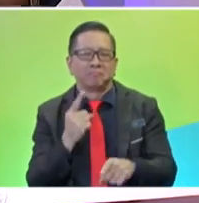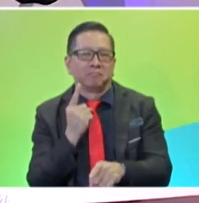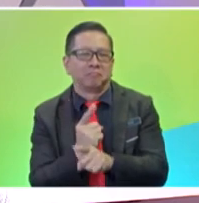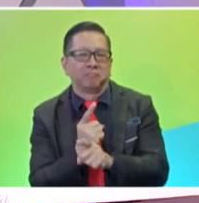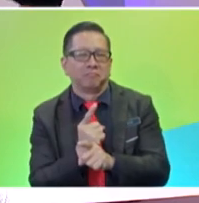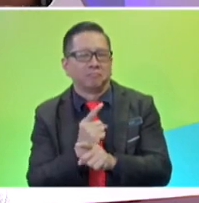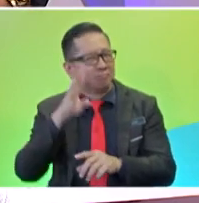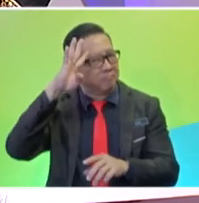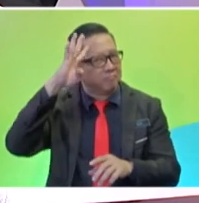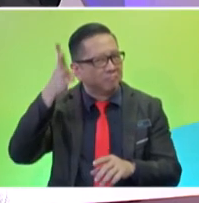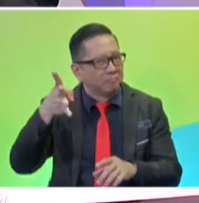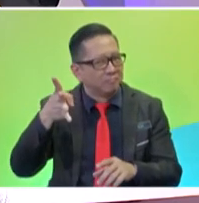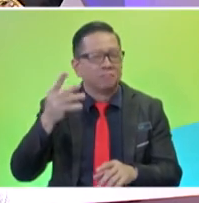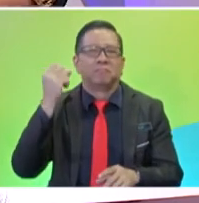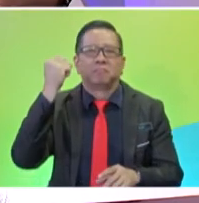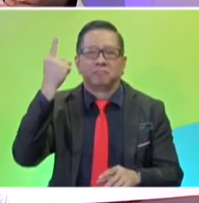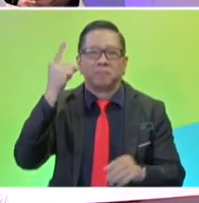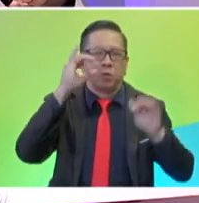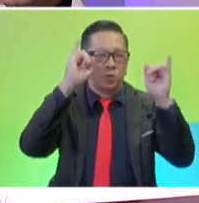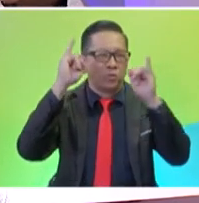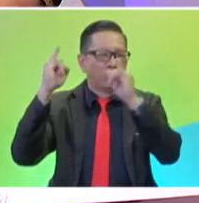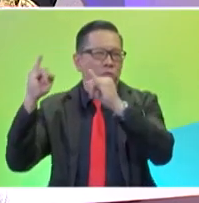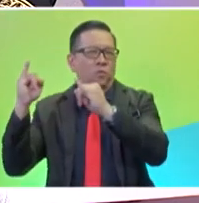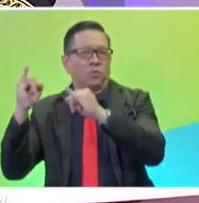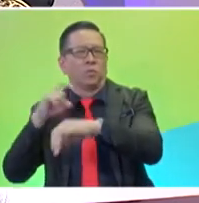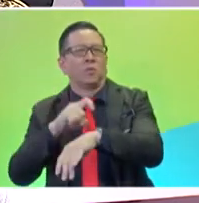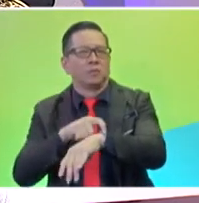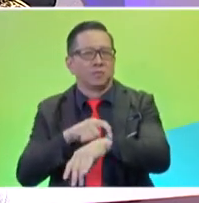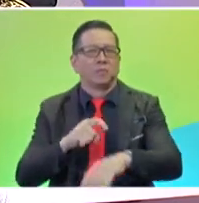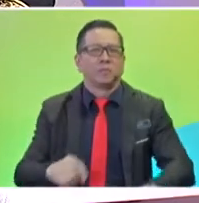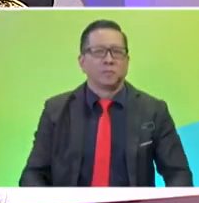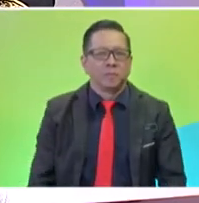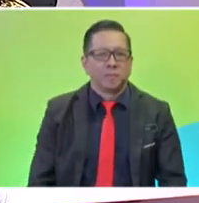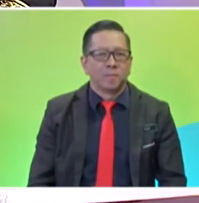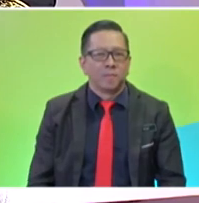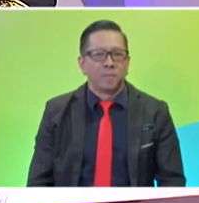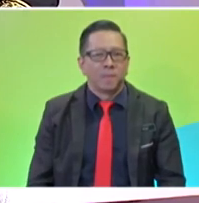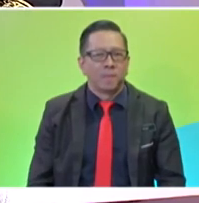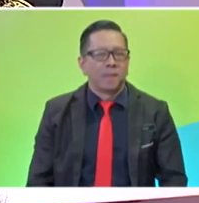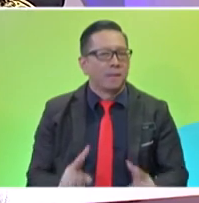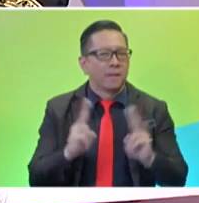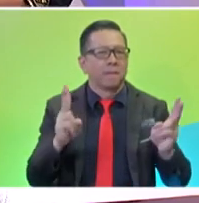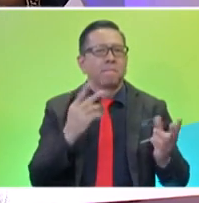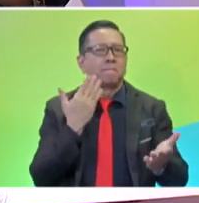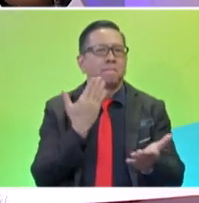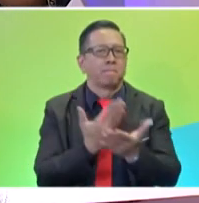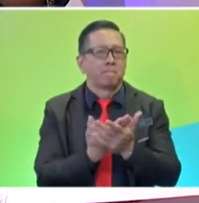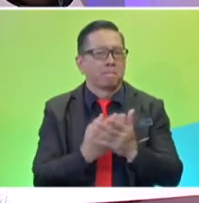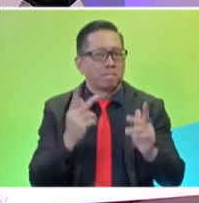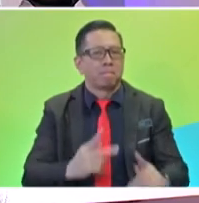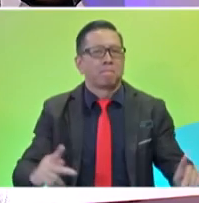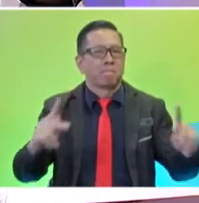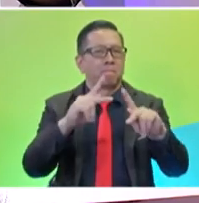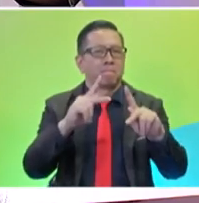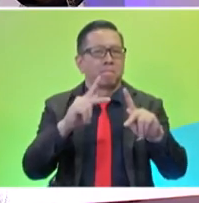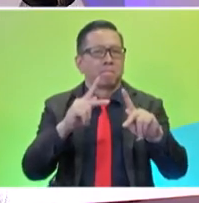memahami isu-isu yang berlaku sekarang ini jadi sangat bagus dan perlu